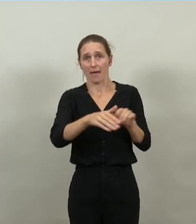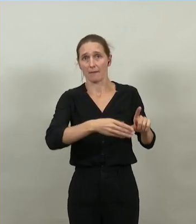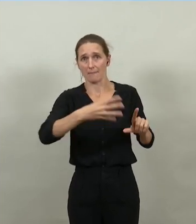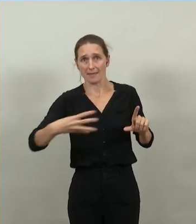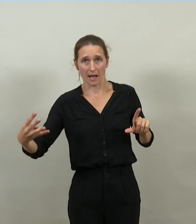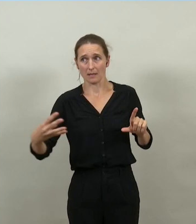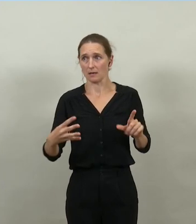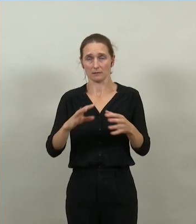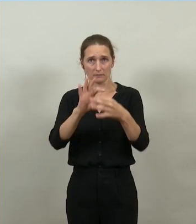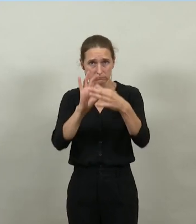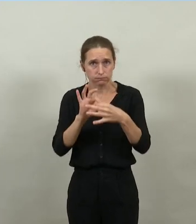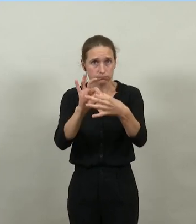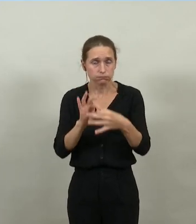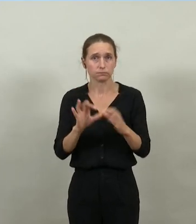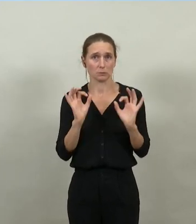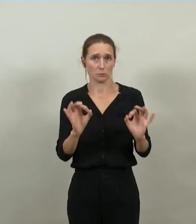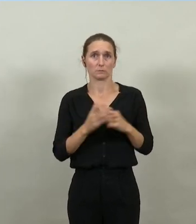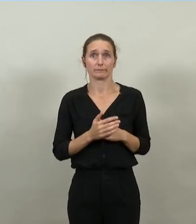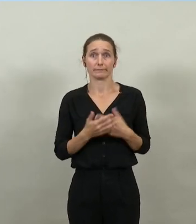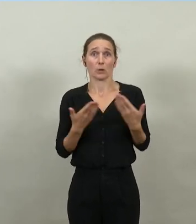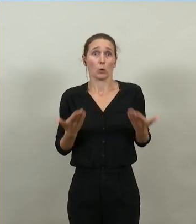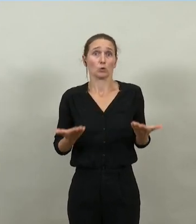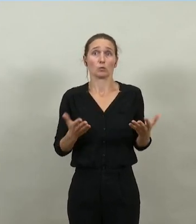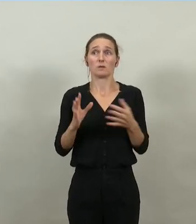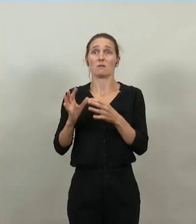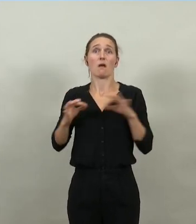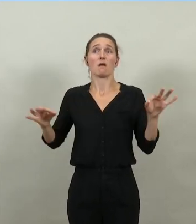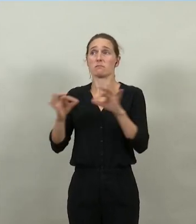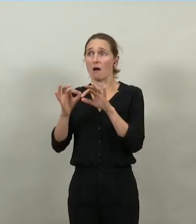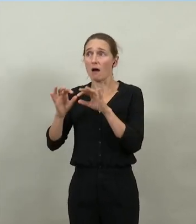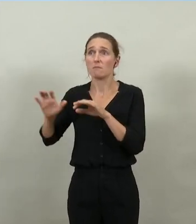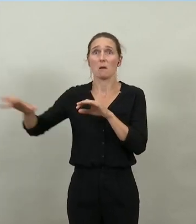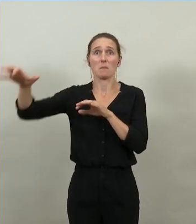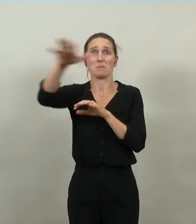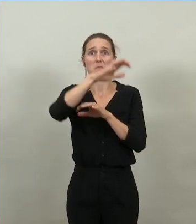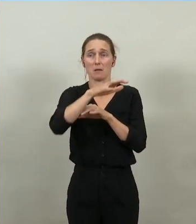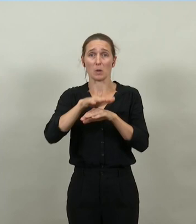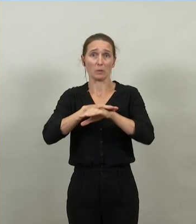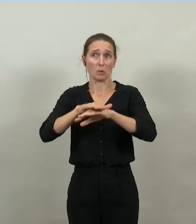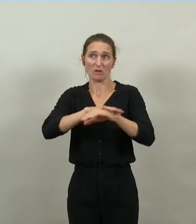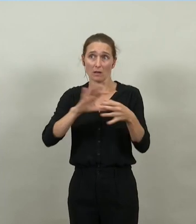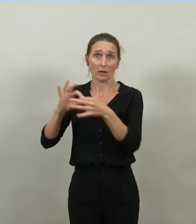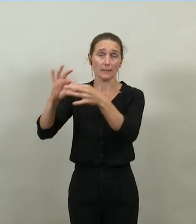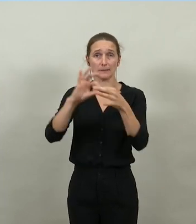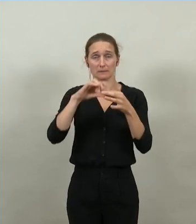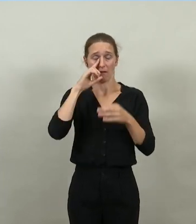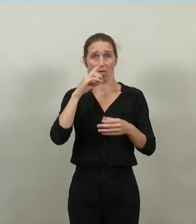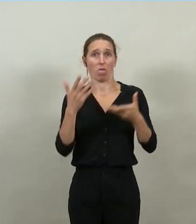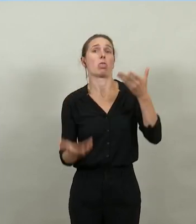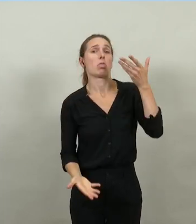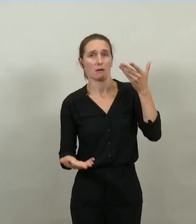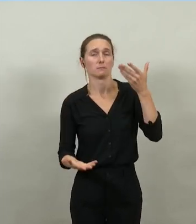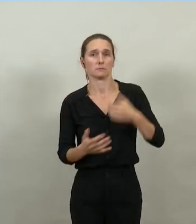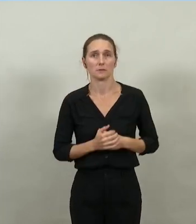les politiques publiqu aujourd'hui mené par les États jusqu'àl ont été une politique très déséquilibrée